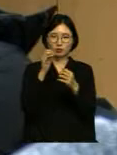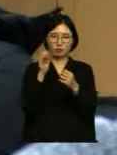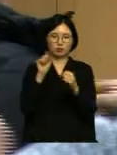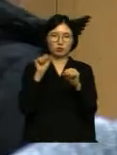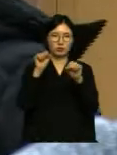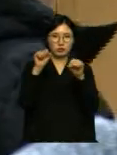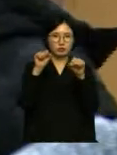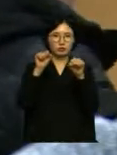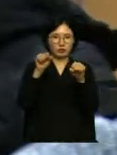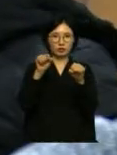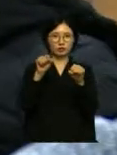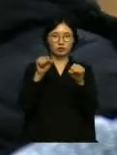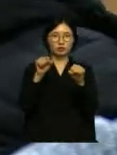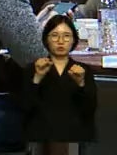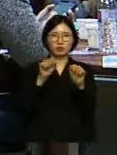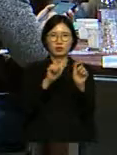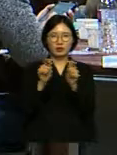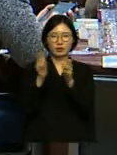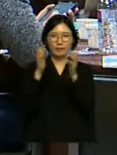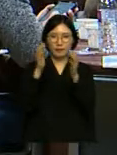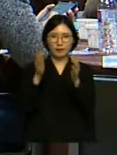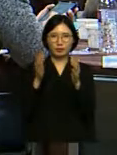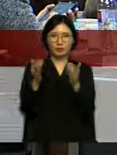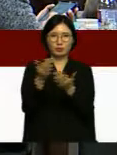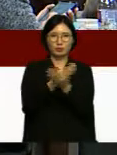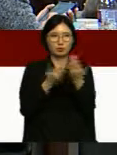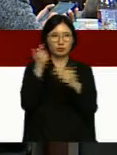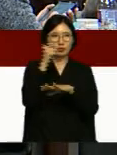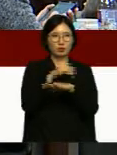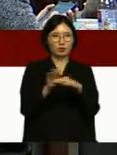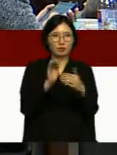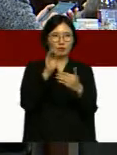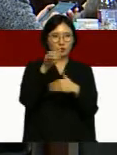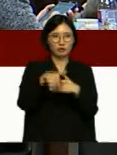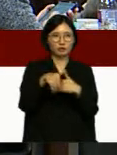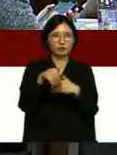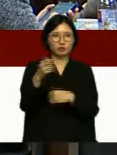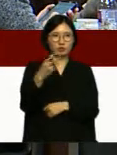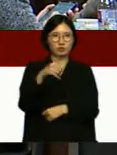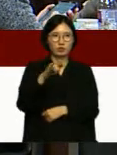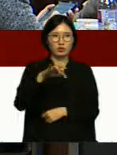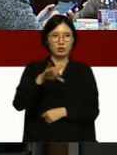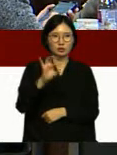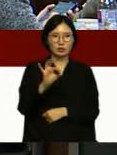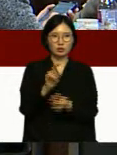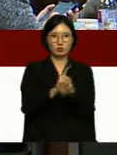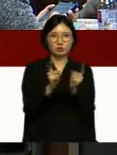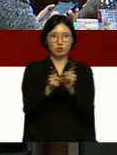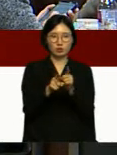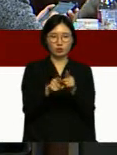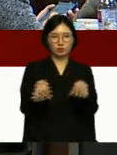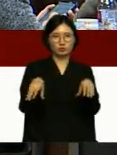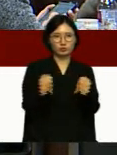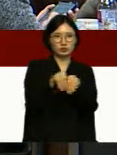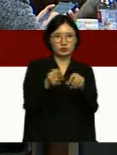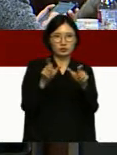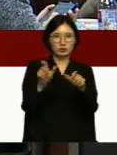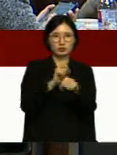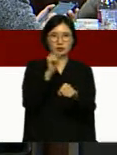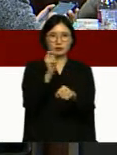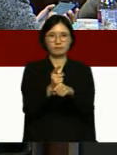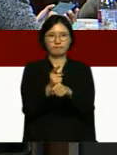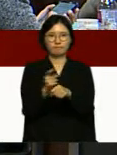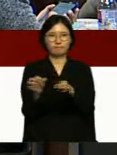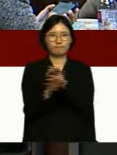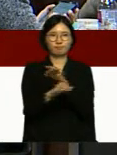상생 방안을 마련한다는 계획입니다. 파주하고 개성은 서로 붙어 있는 어떤 그런 지역적 특성으로 인해서